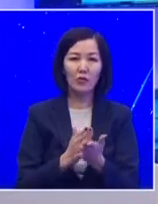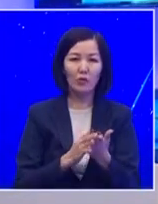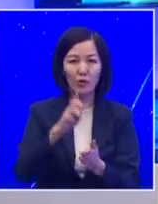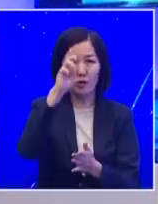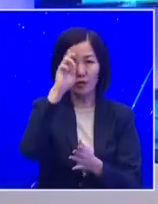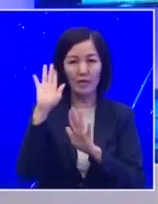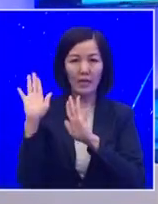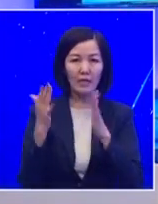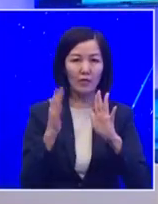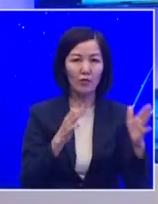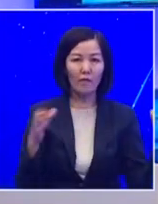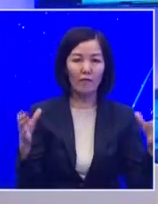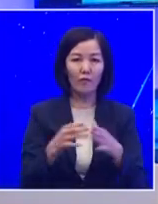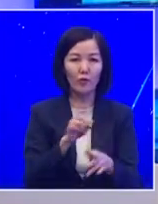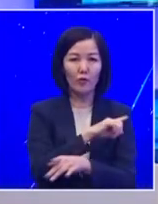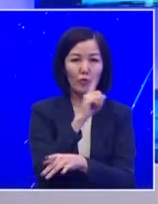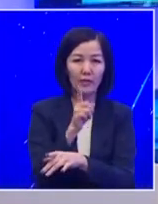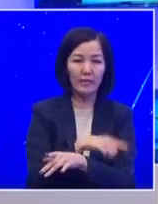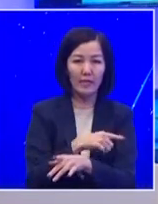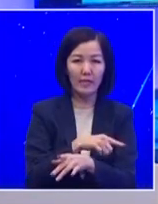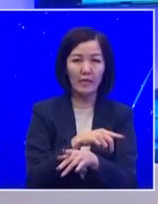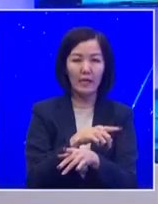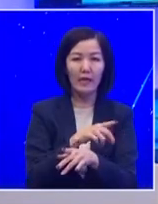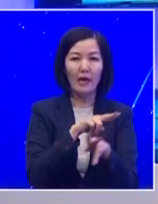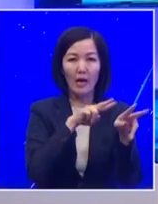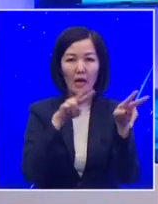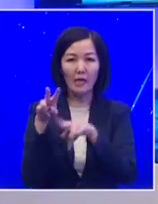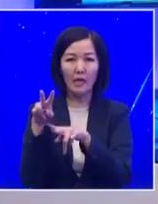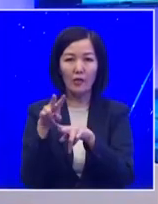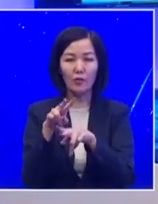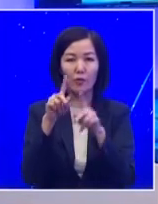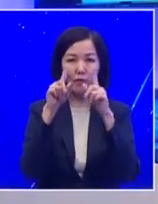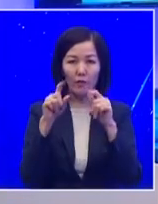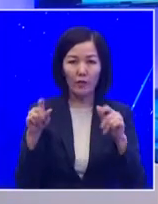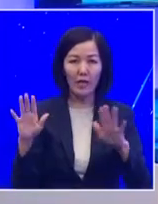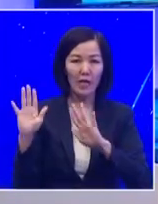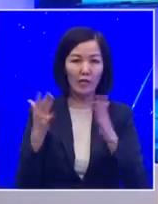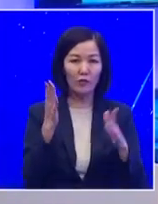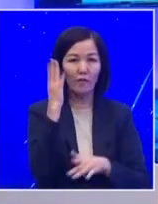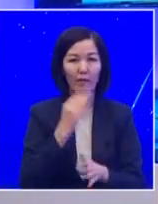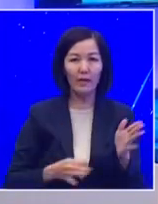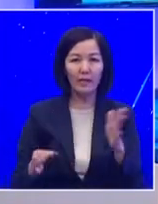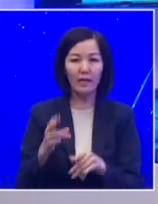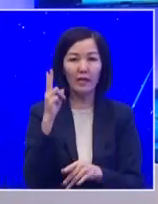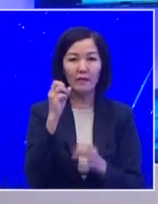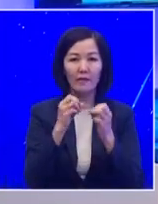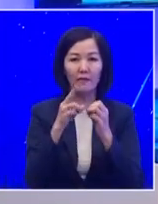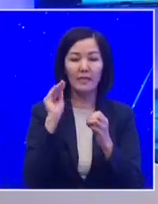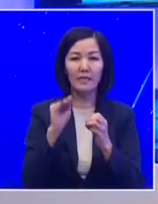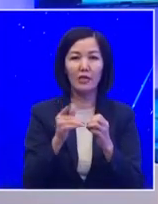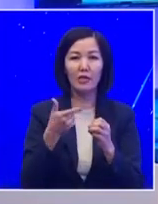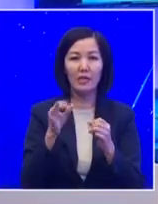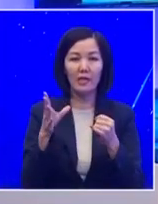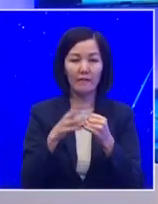Сотрудники Государственного лесного фонда усилили охрану хвойных лесов в Алматинской области. А это почти 212 тысяч